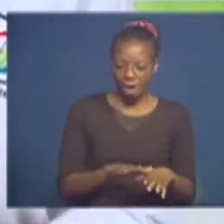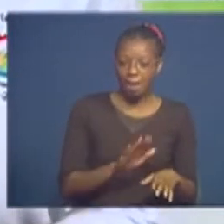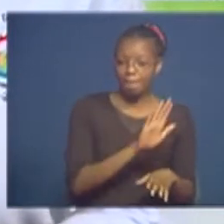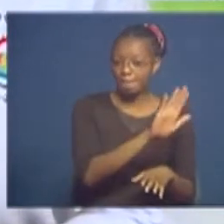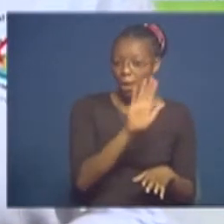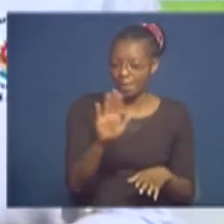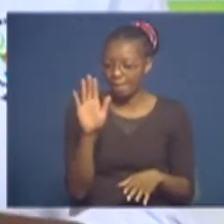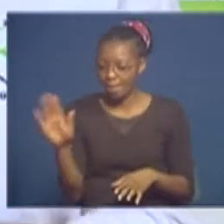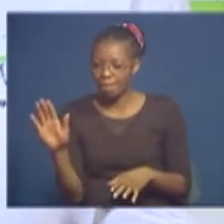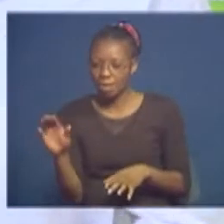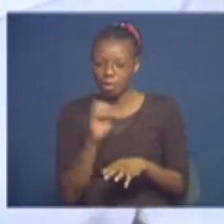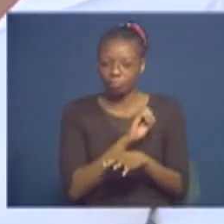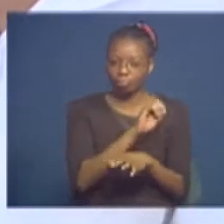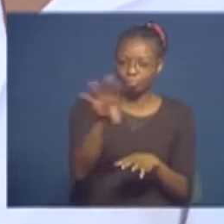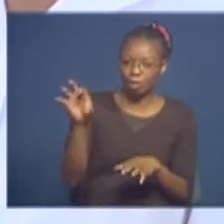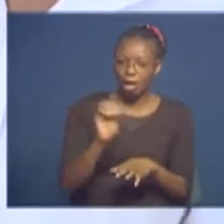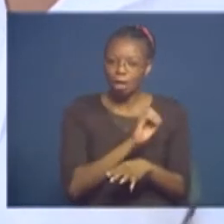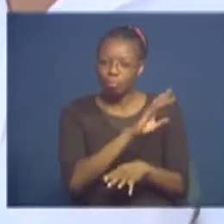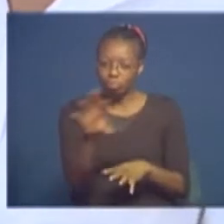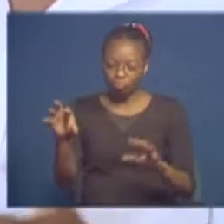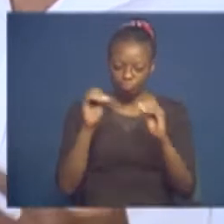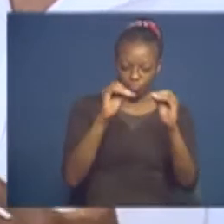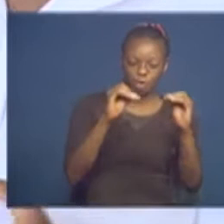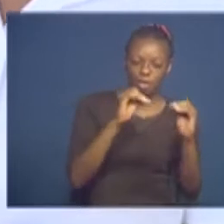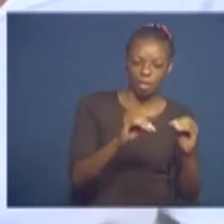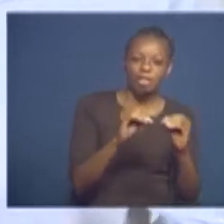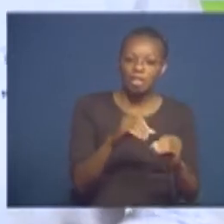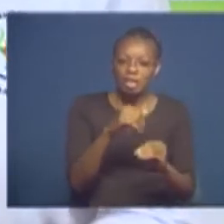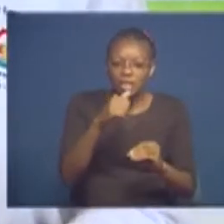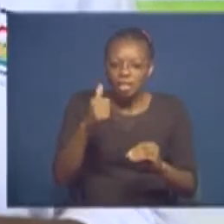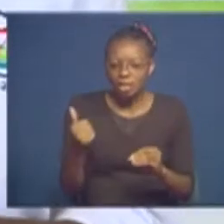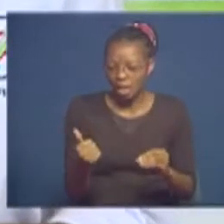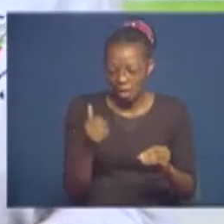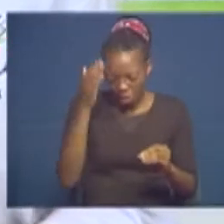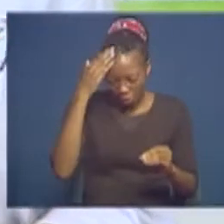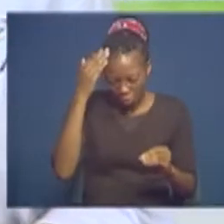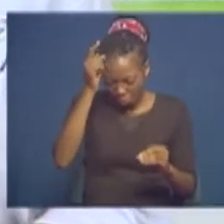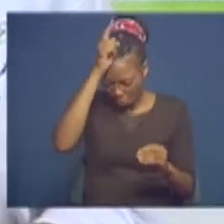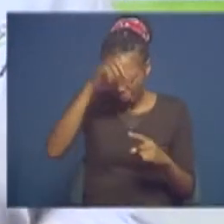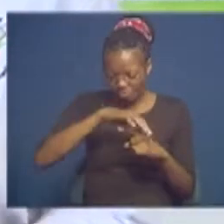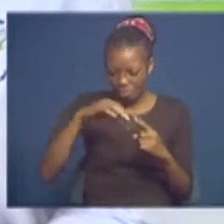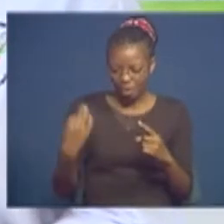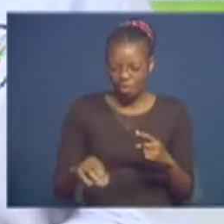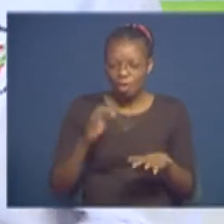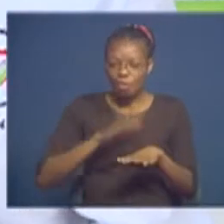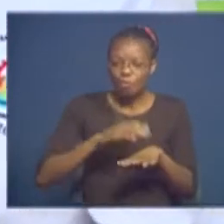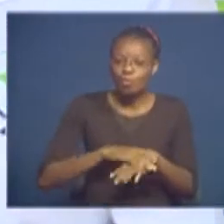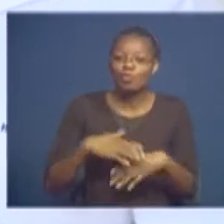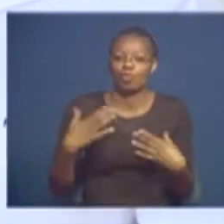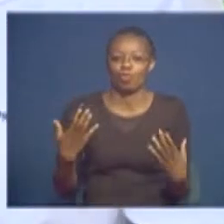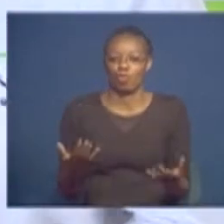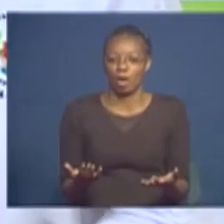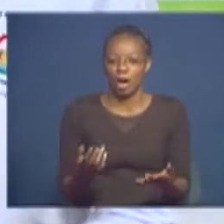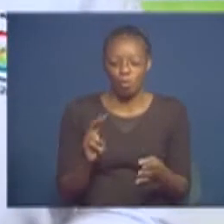ambao wanafanya, ndio wakitoka kwa hii shule wanaweza saidia kueneza injili ama kueneza ubora